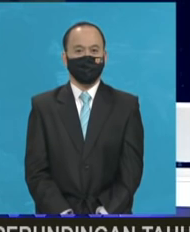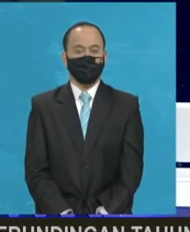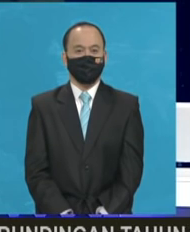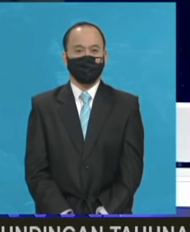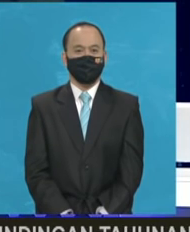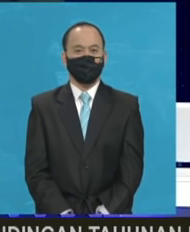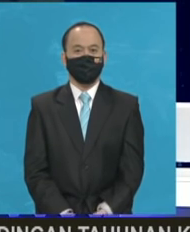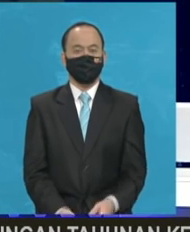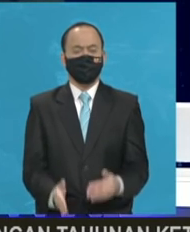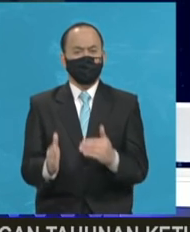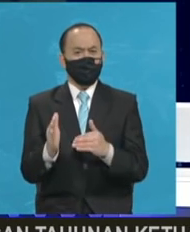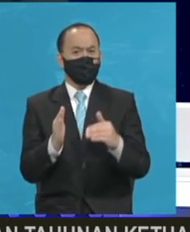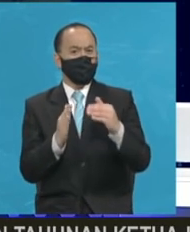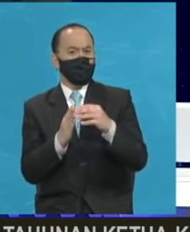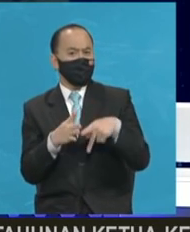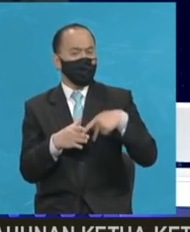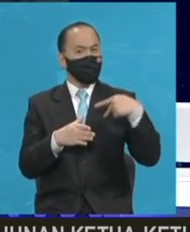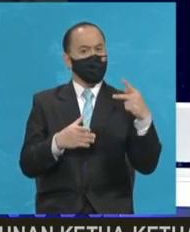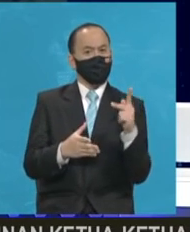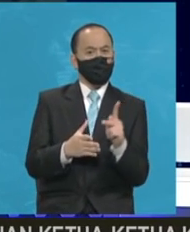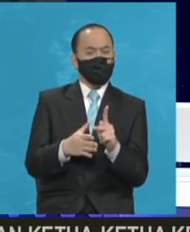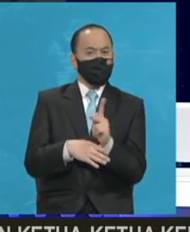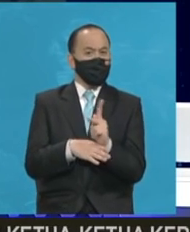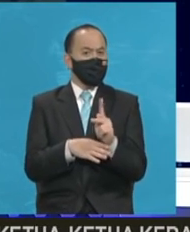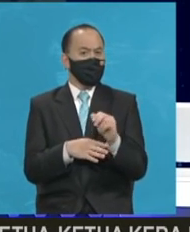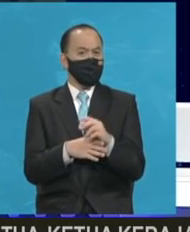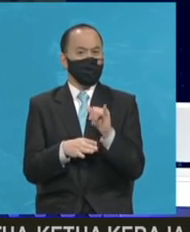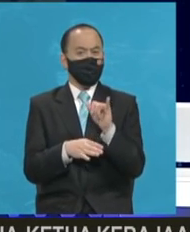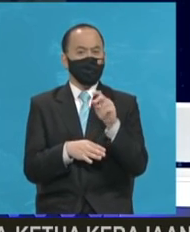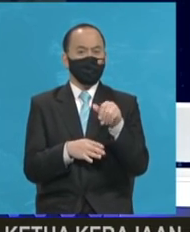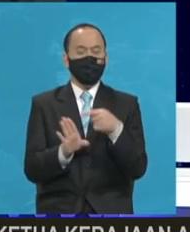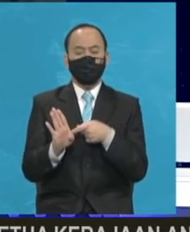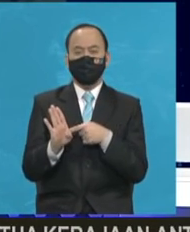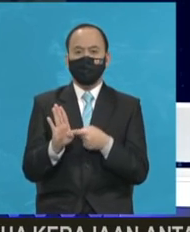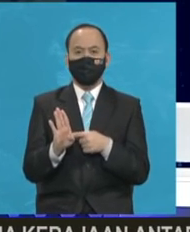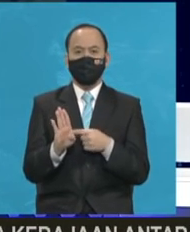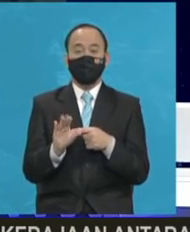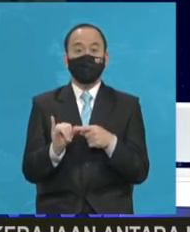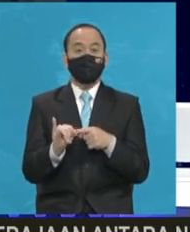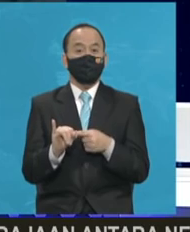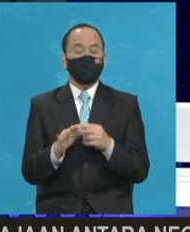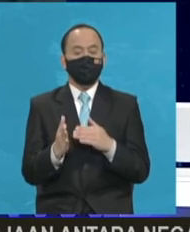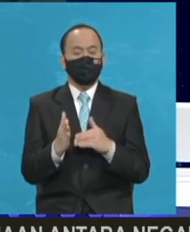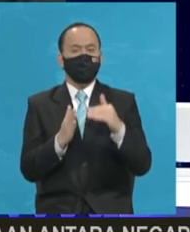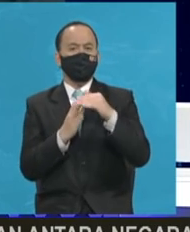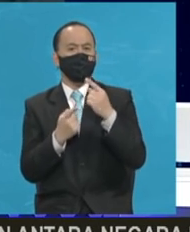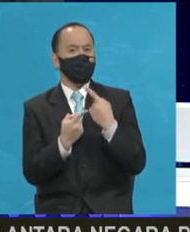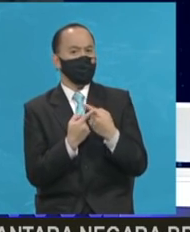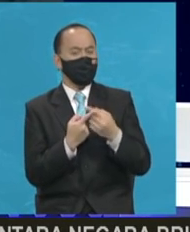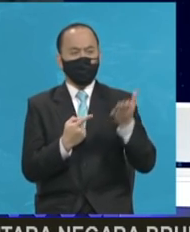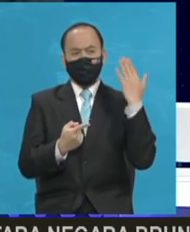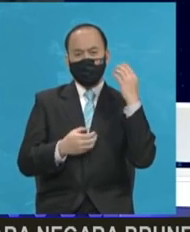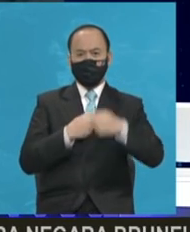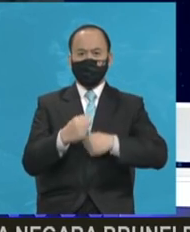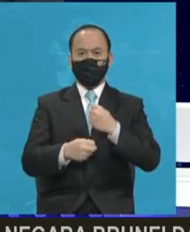Hai prestasi keluaran kasar dari industri sumber-sumber utama telah mencatatkan peningkatan yang positif pada tahun lalu